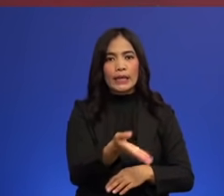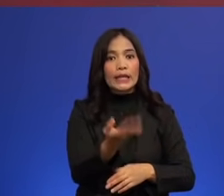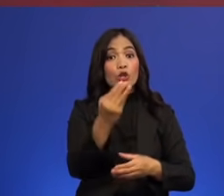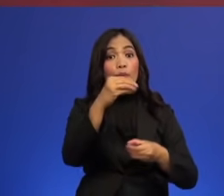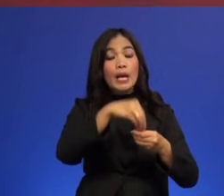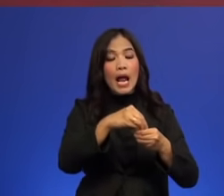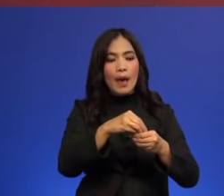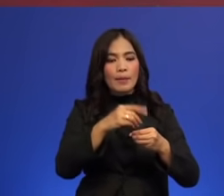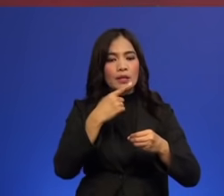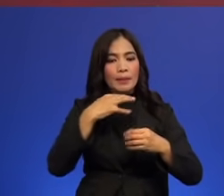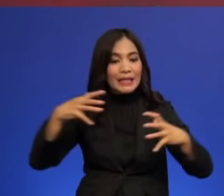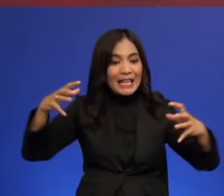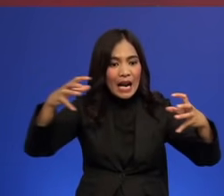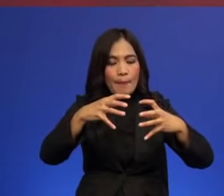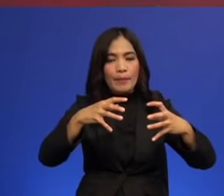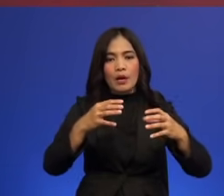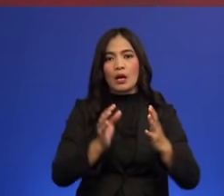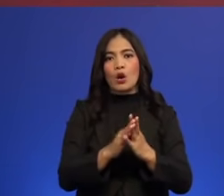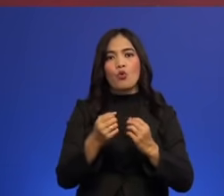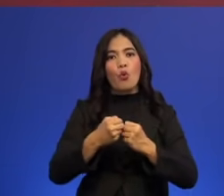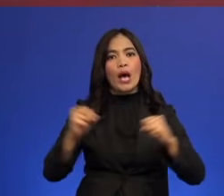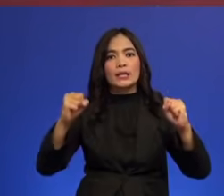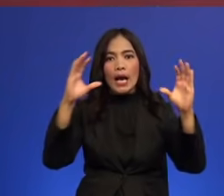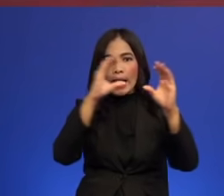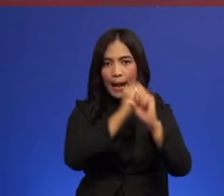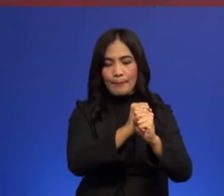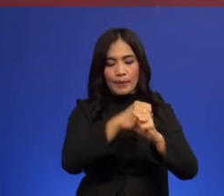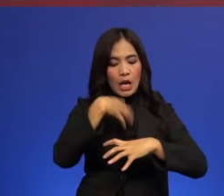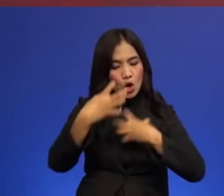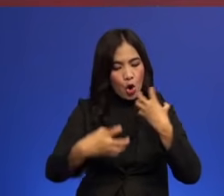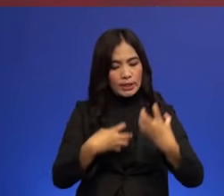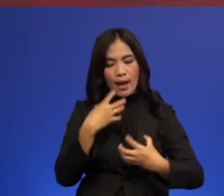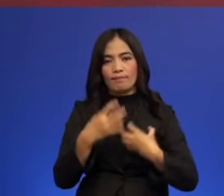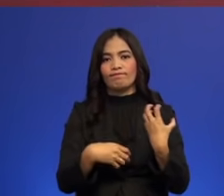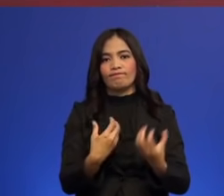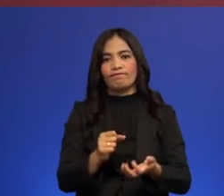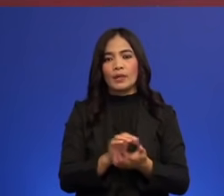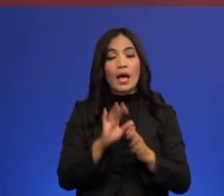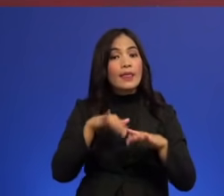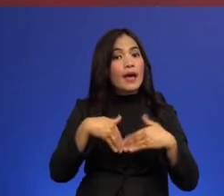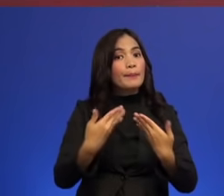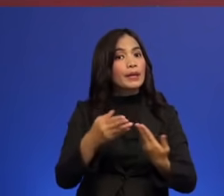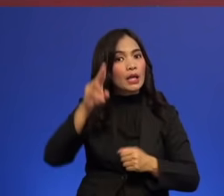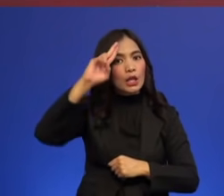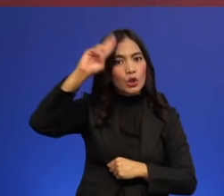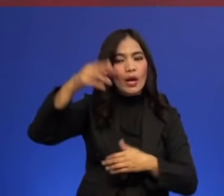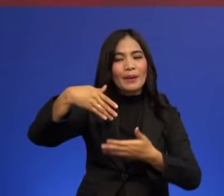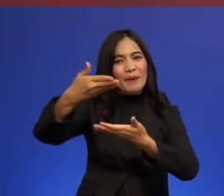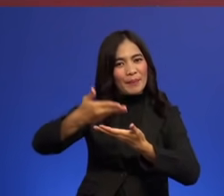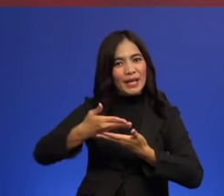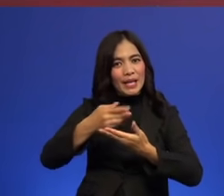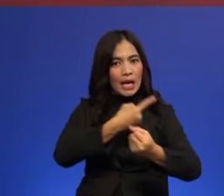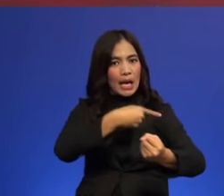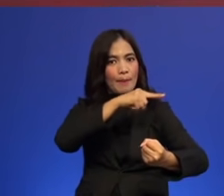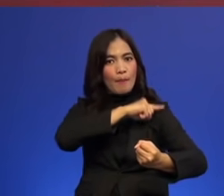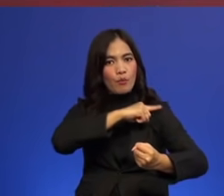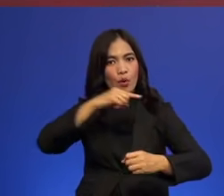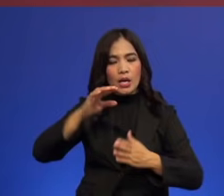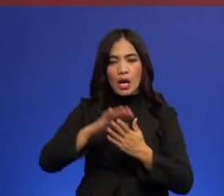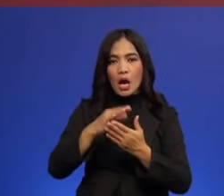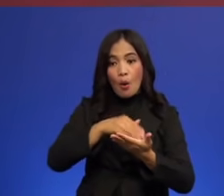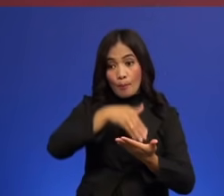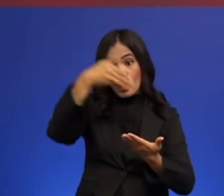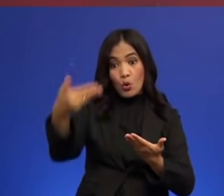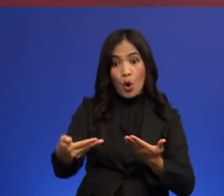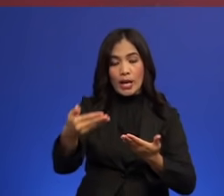dalam cengkeraman kuasa dosa. Tetapi Tuhan memberi kita kemampuan untuk bisa keluar